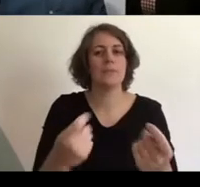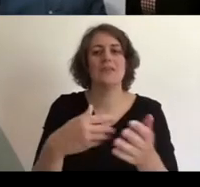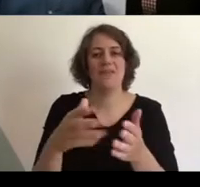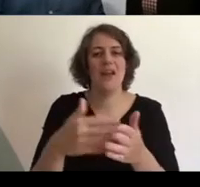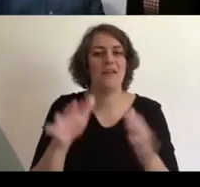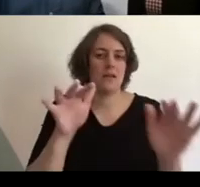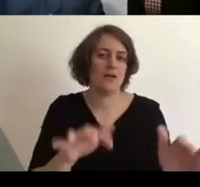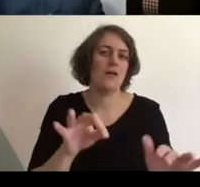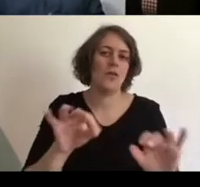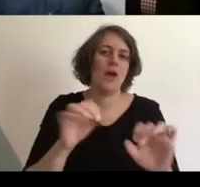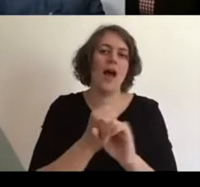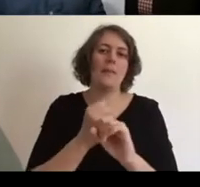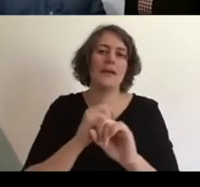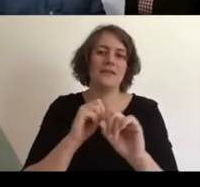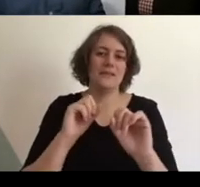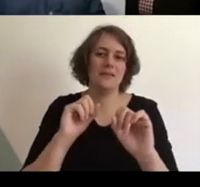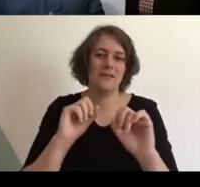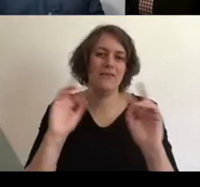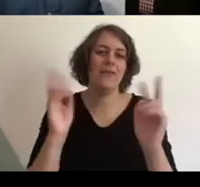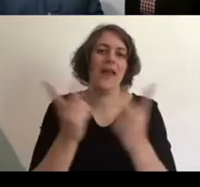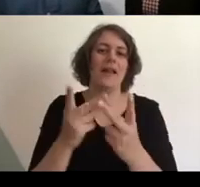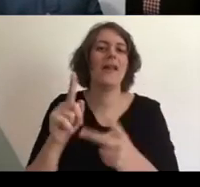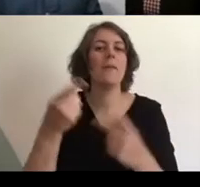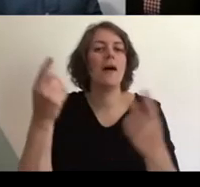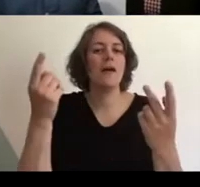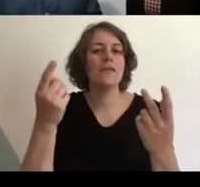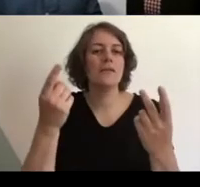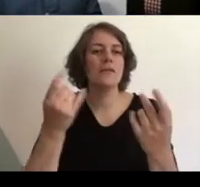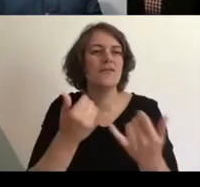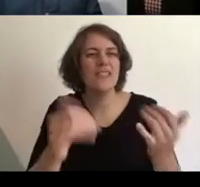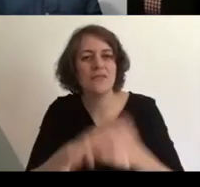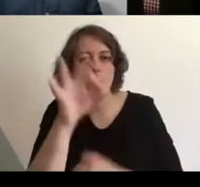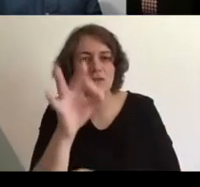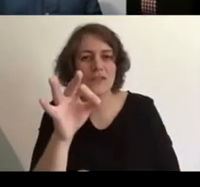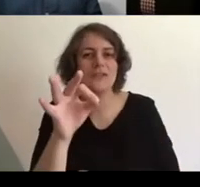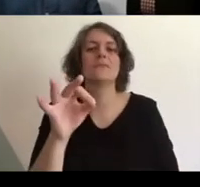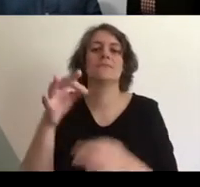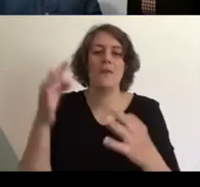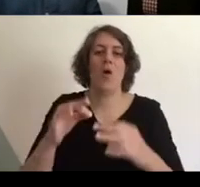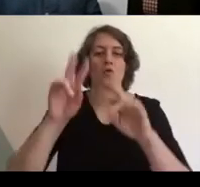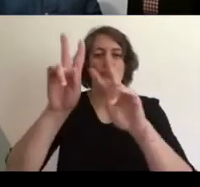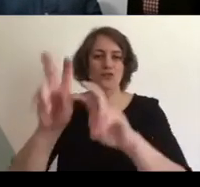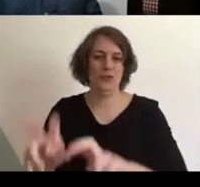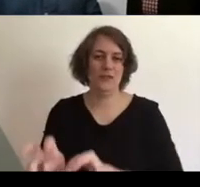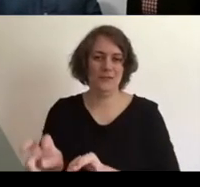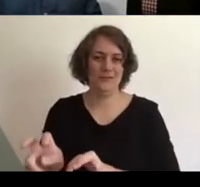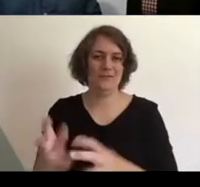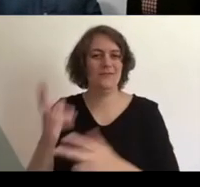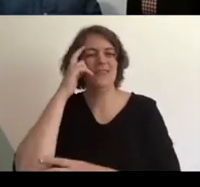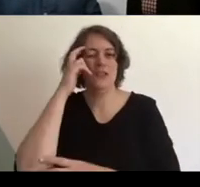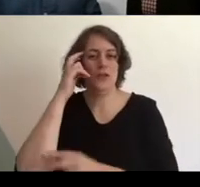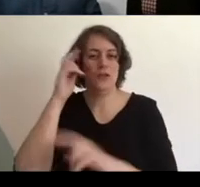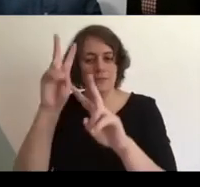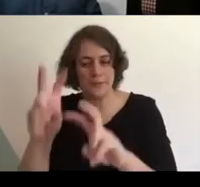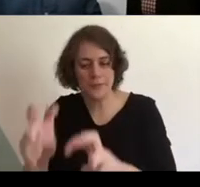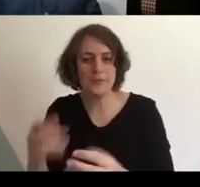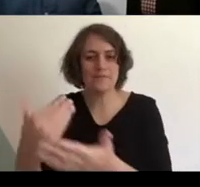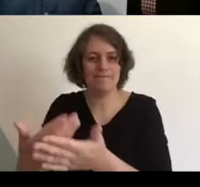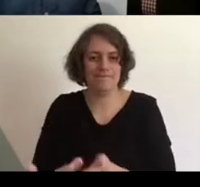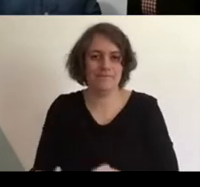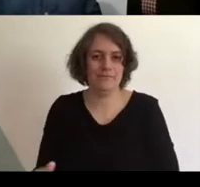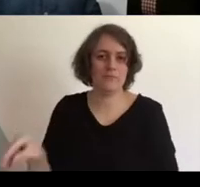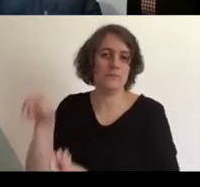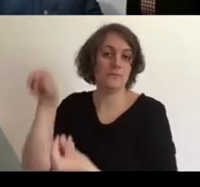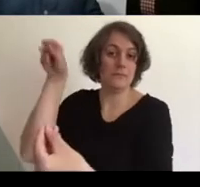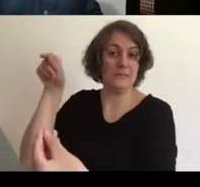immer Studien, um das immer wieder zu unterlegen und belegen zu können, weil wir können viel reden,